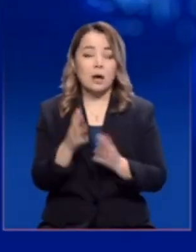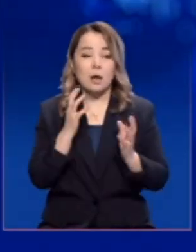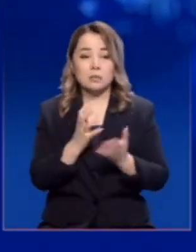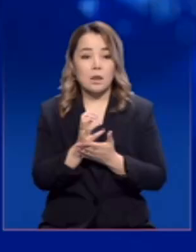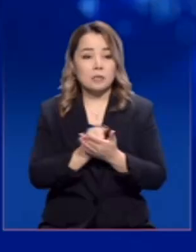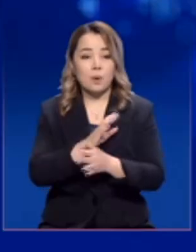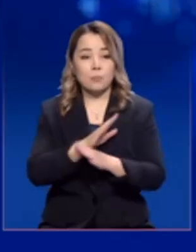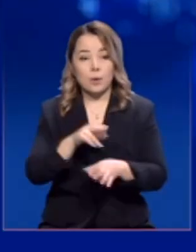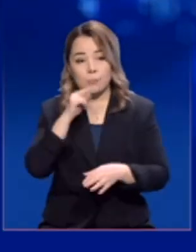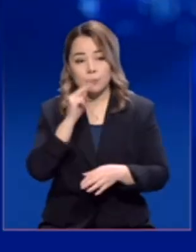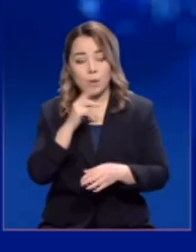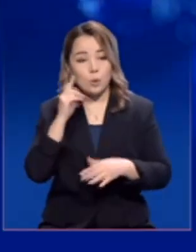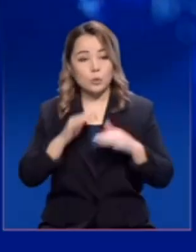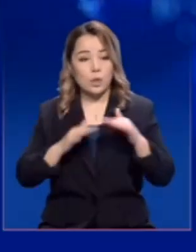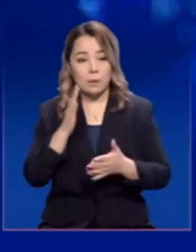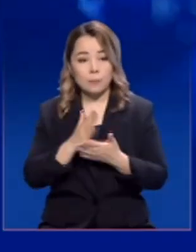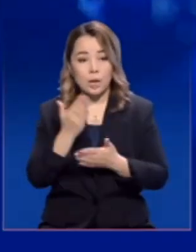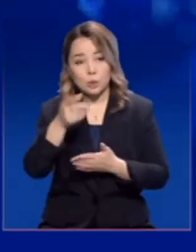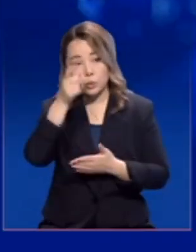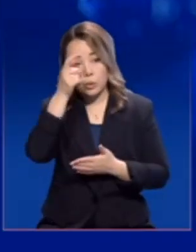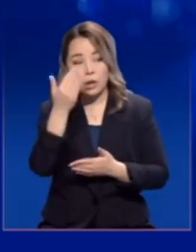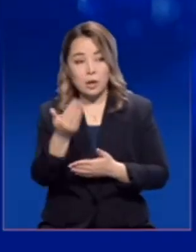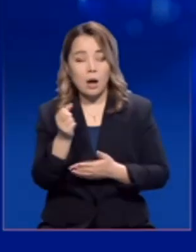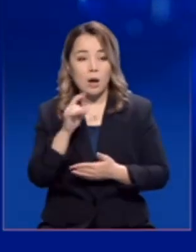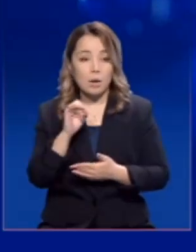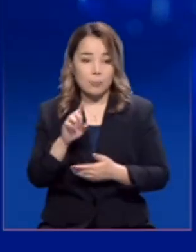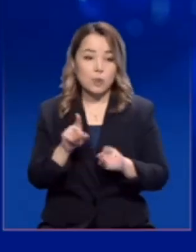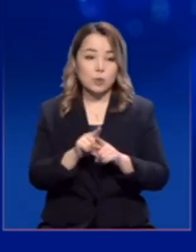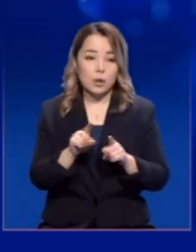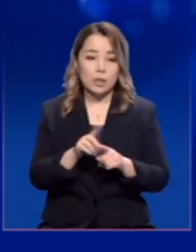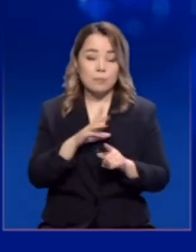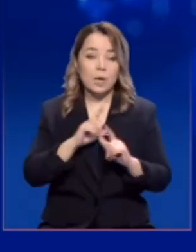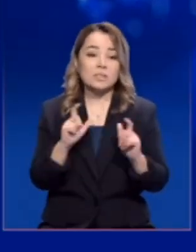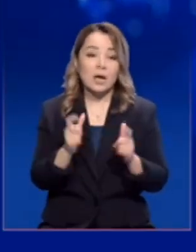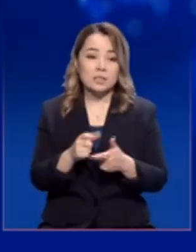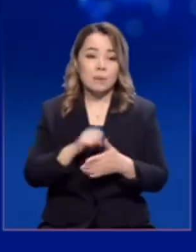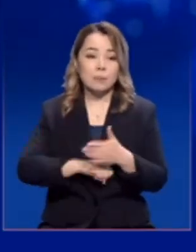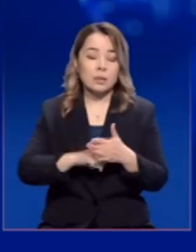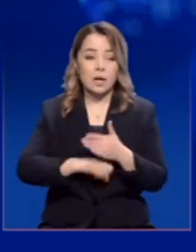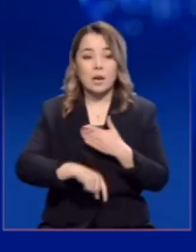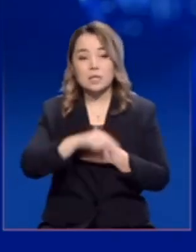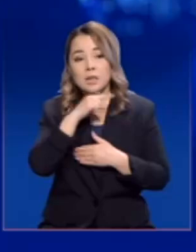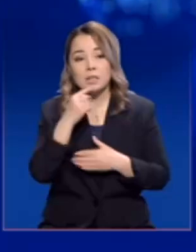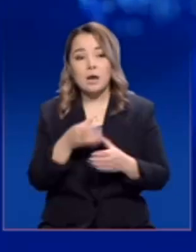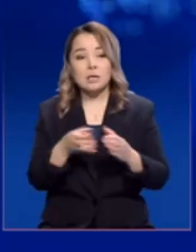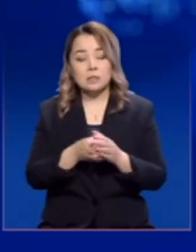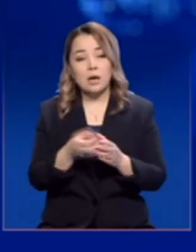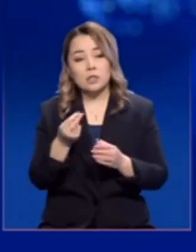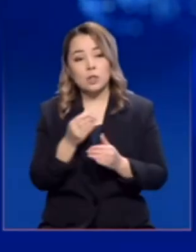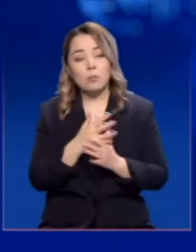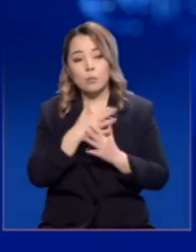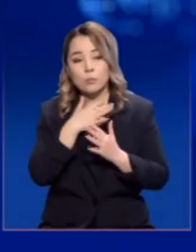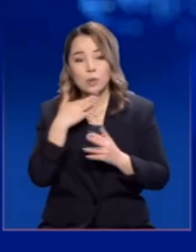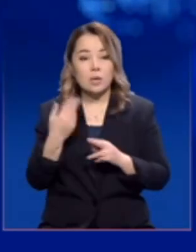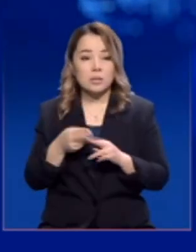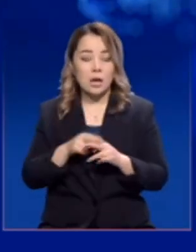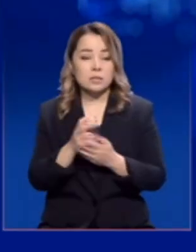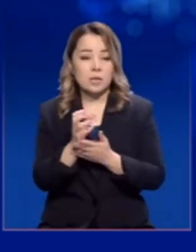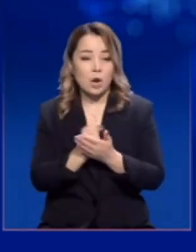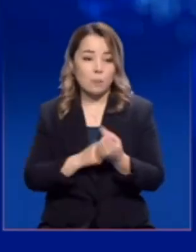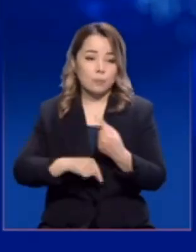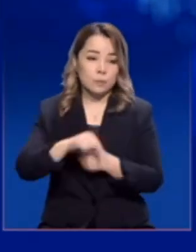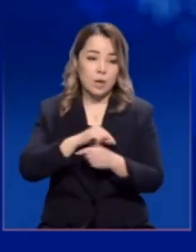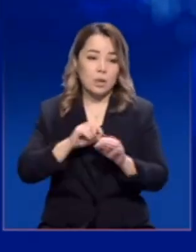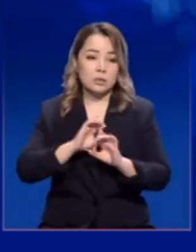отыр деген күдігі бар. Яғни Түркия мен Араб әмірліктері санкция салынған ресейлік олигархтардың ақшасын сақтайтын жерлерге айналды